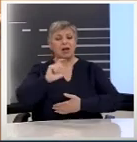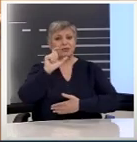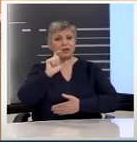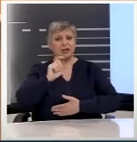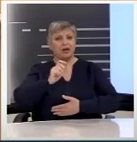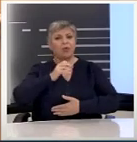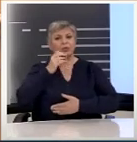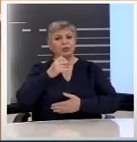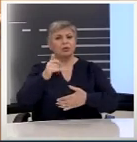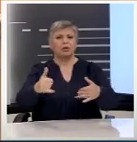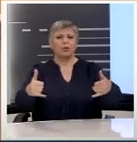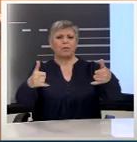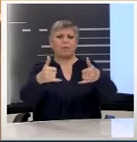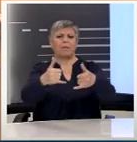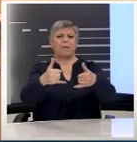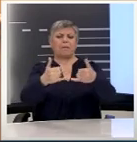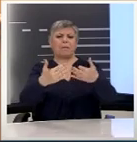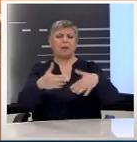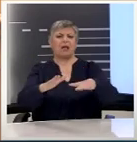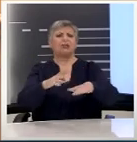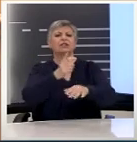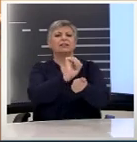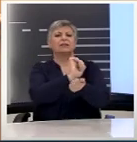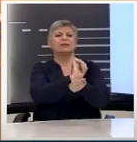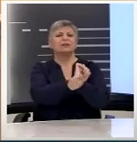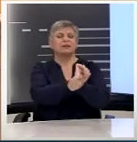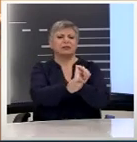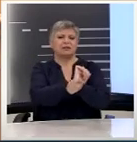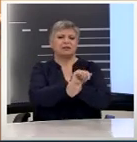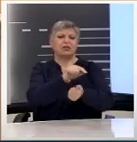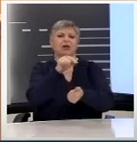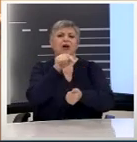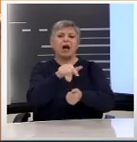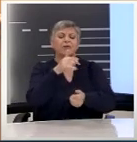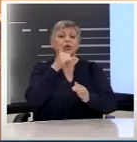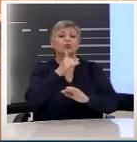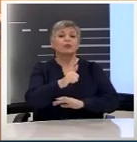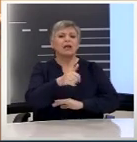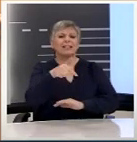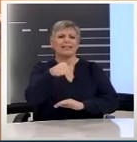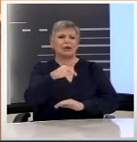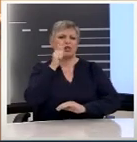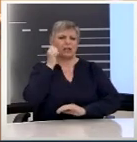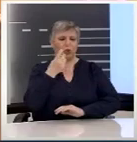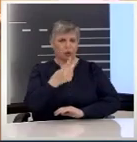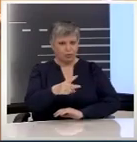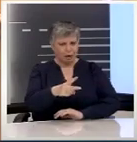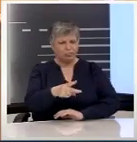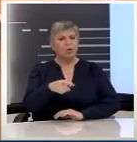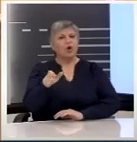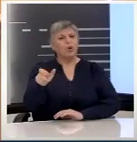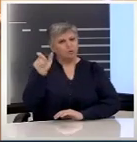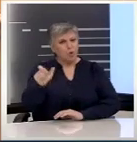τον ισοβήτη τον Γιαννουζάκη. Να δούμε τι άλλο θα ακούσουμε. Και τι άλλο θα